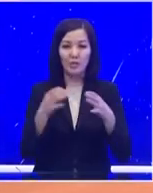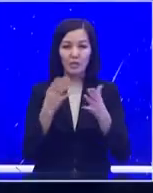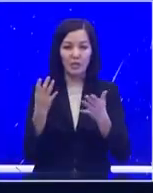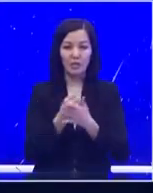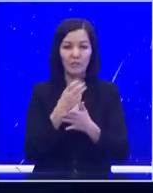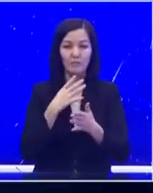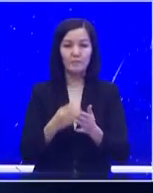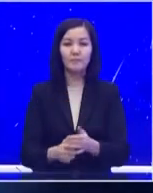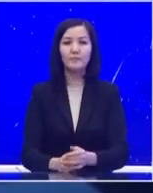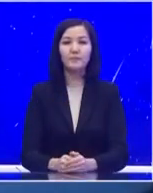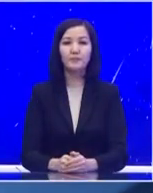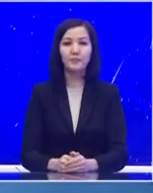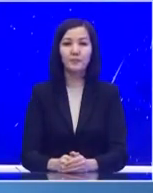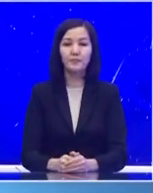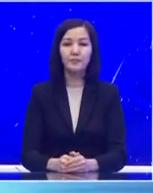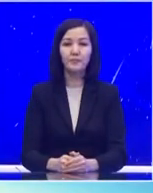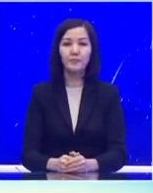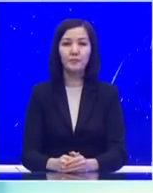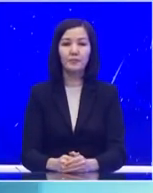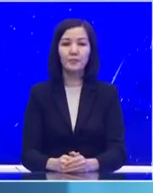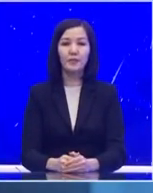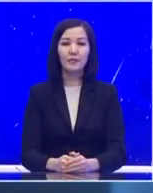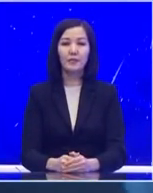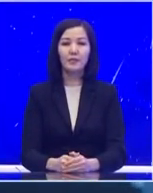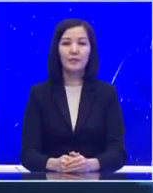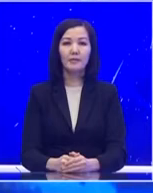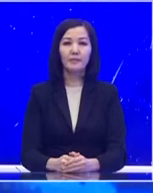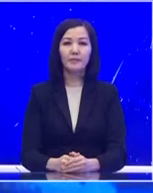Жарқын Нұрланұлы, Жай Құрманбаев, Жетісу телеарнасы.